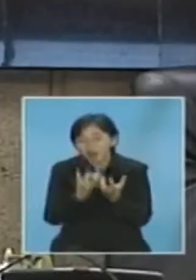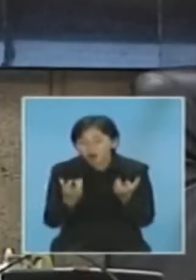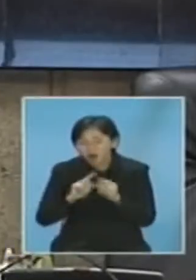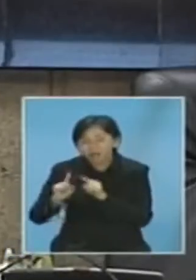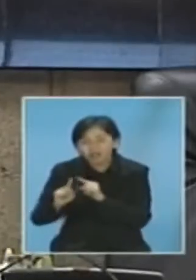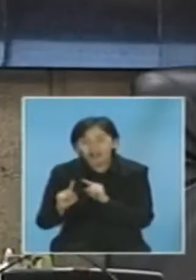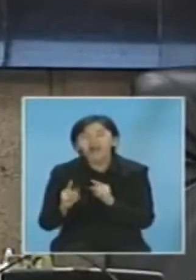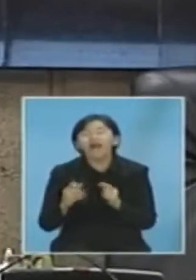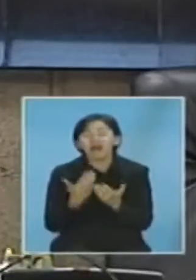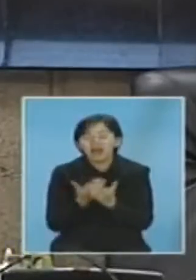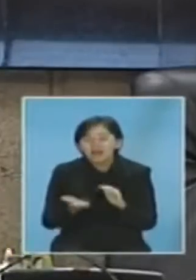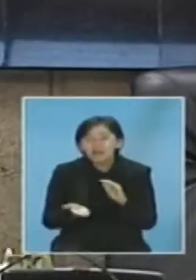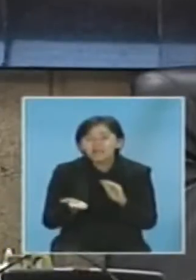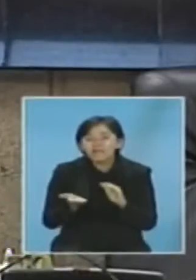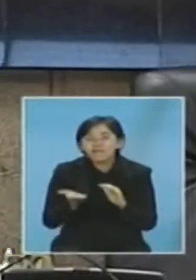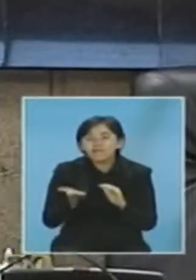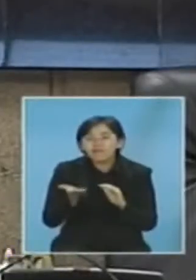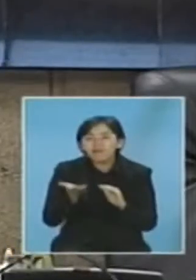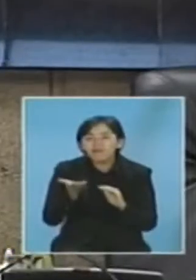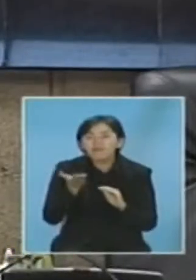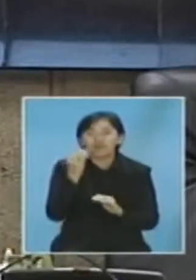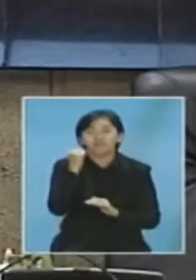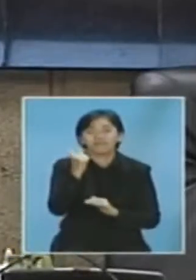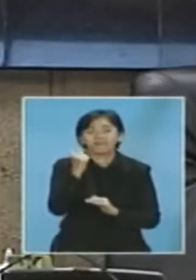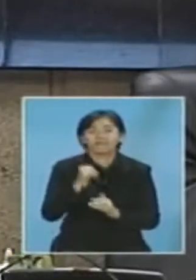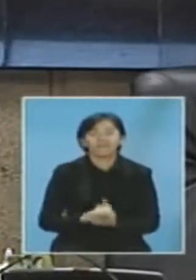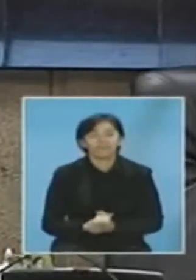จะค่อยๆปรับตัวสูงขึ้นอย่างมีเสถียรภาพนะคะ